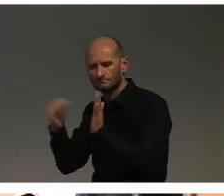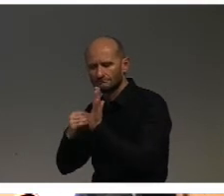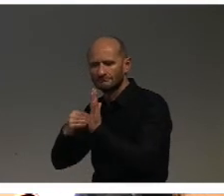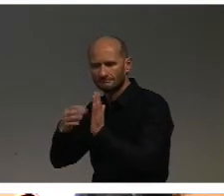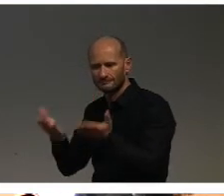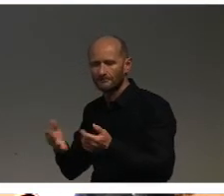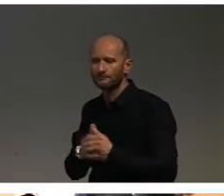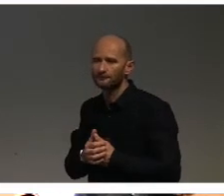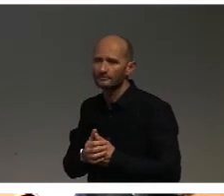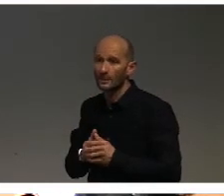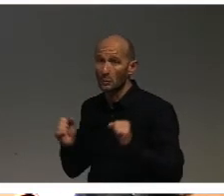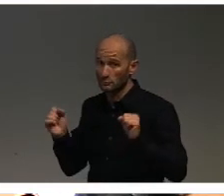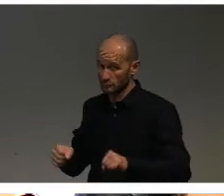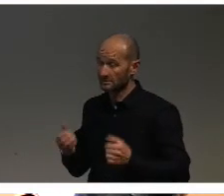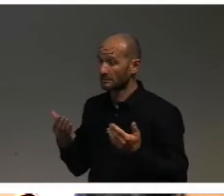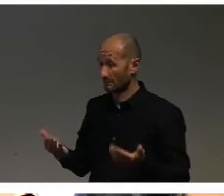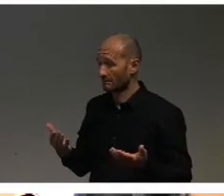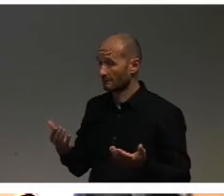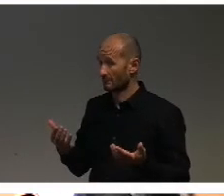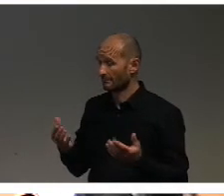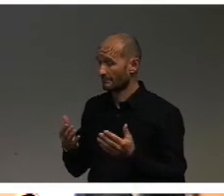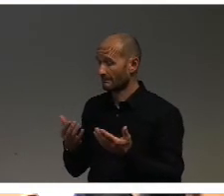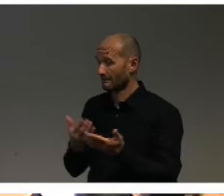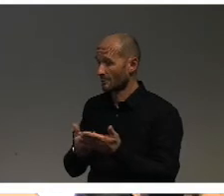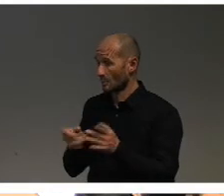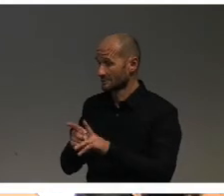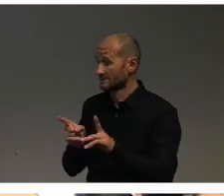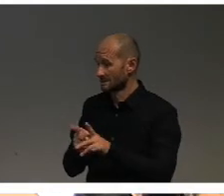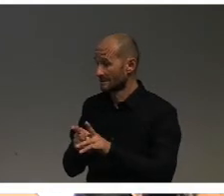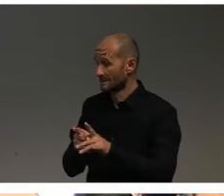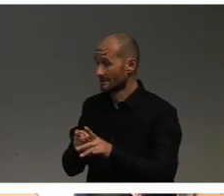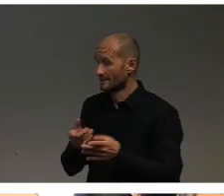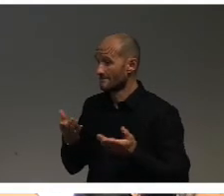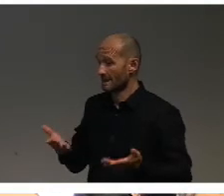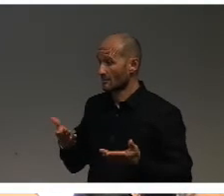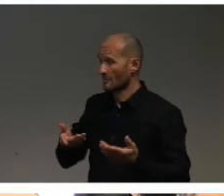a probablement incité à ce qu'il y ait une ouverture plus facile des